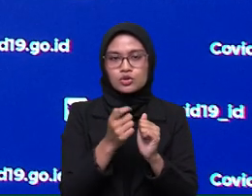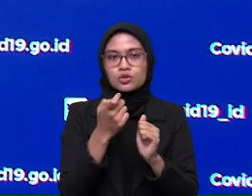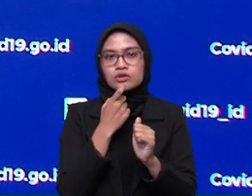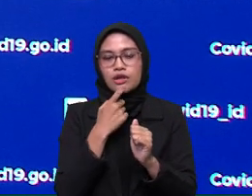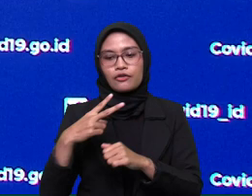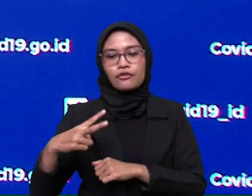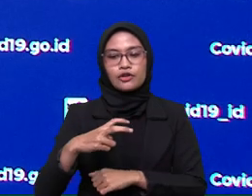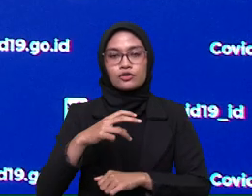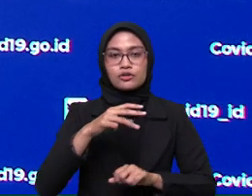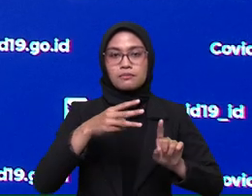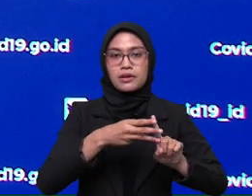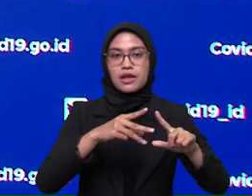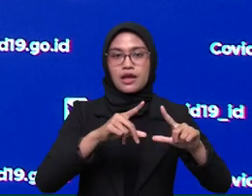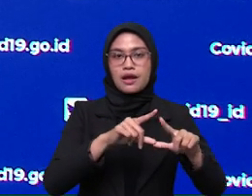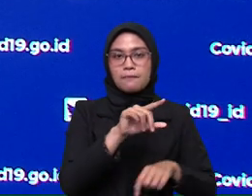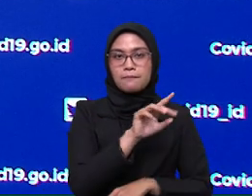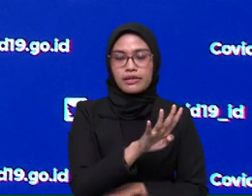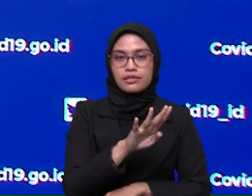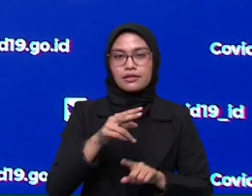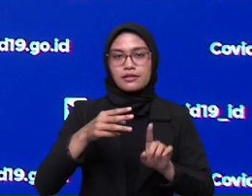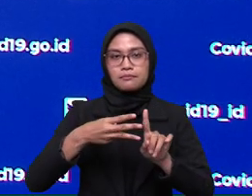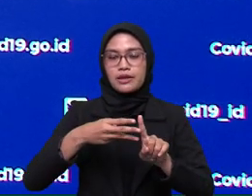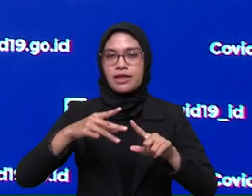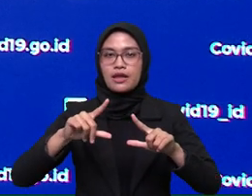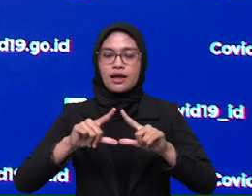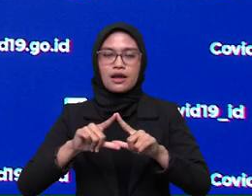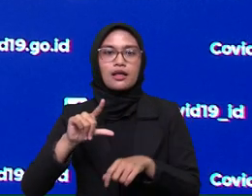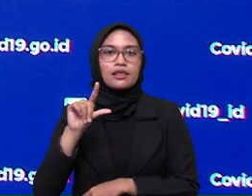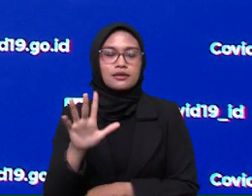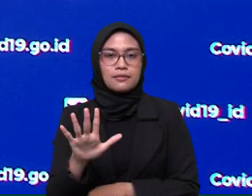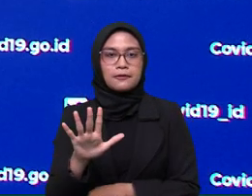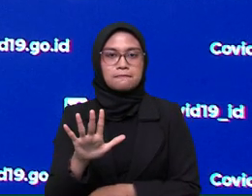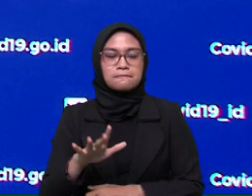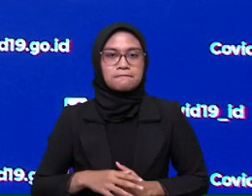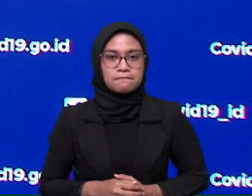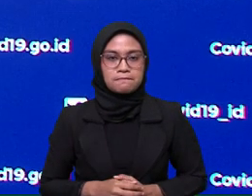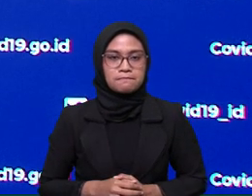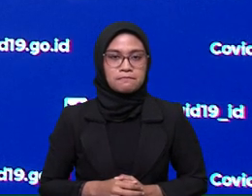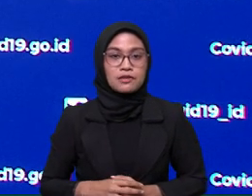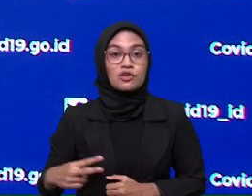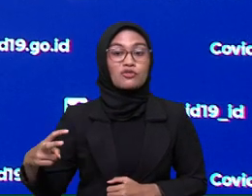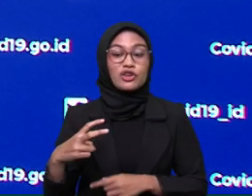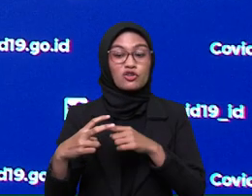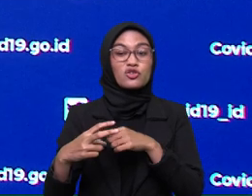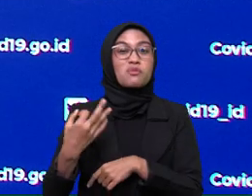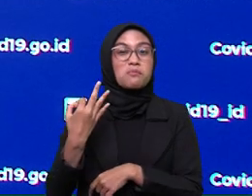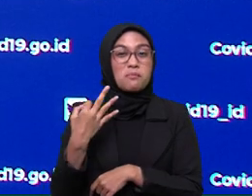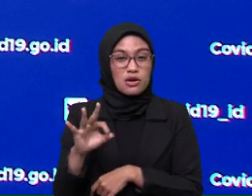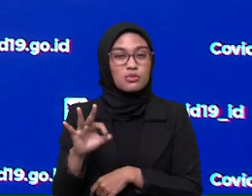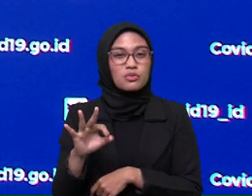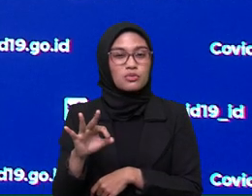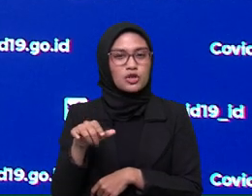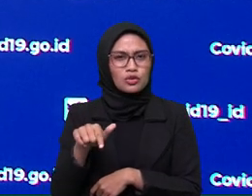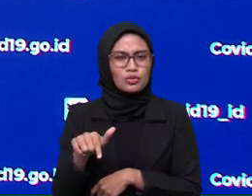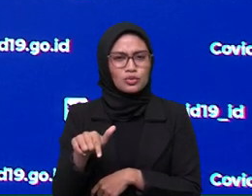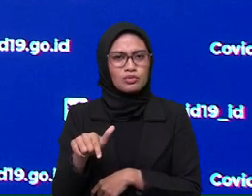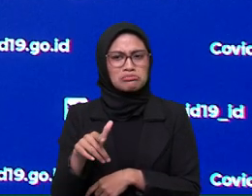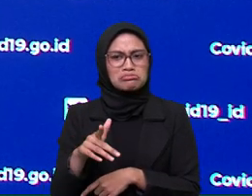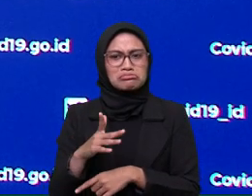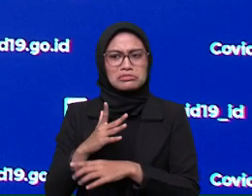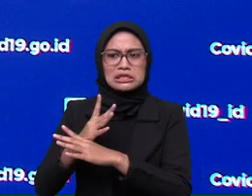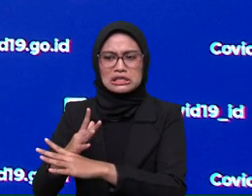B4 dan pa5 di Indonesia pada prinsipnya munculnya varian baru di negara-negara tidak bisa kita